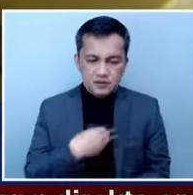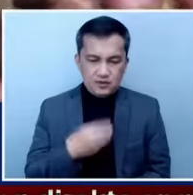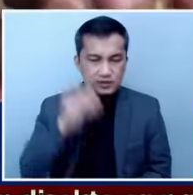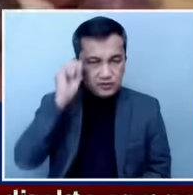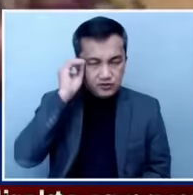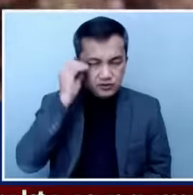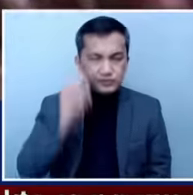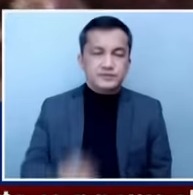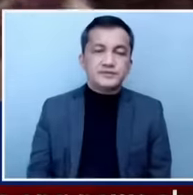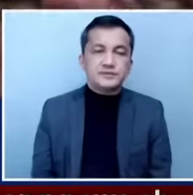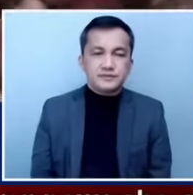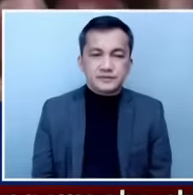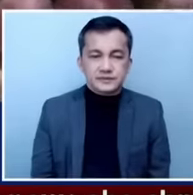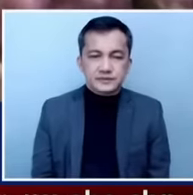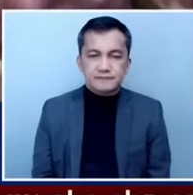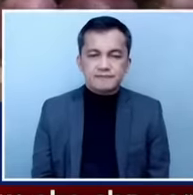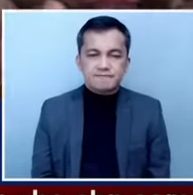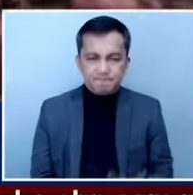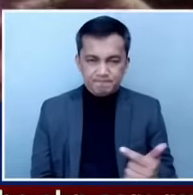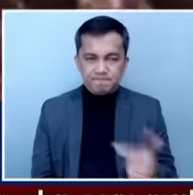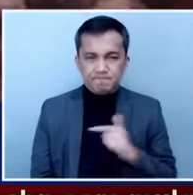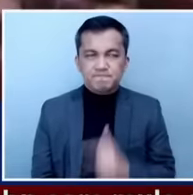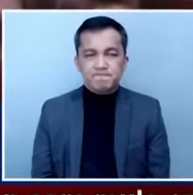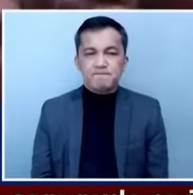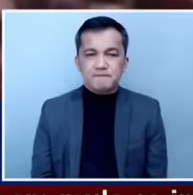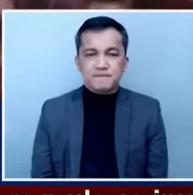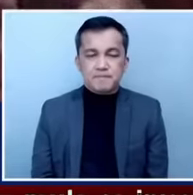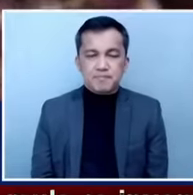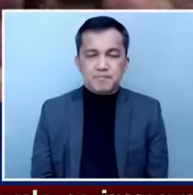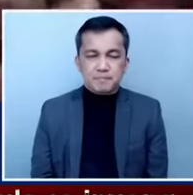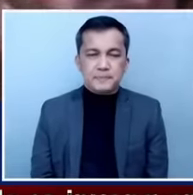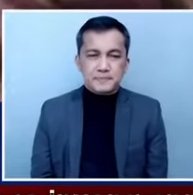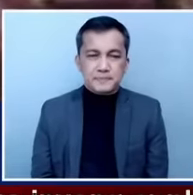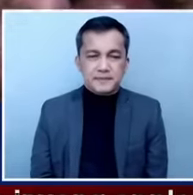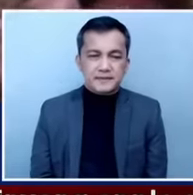sibuyas. Jervis Manahan, ABS-CBN News.